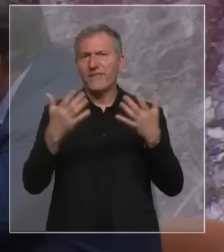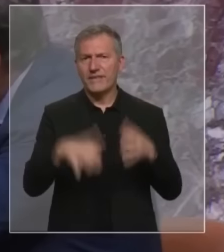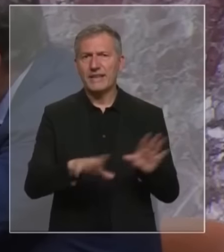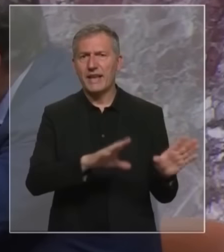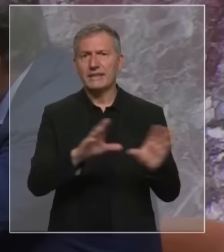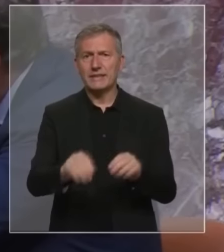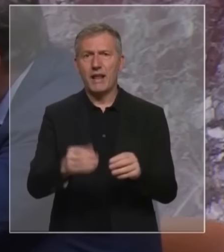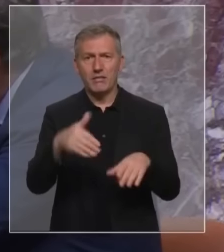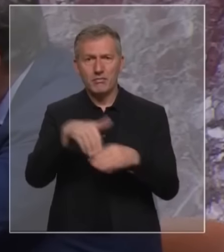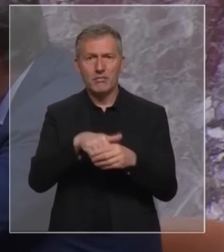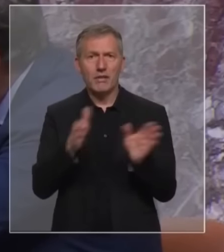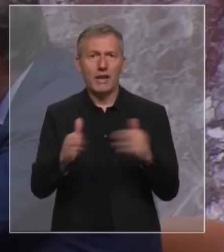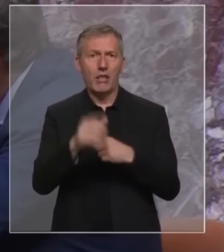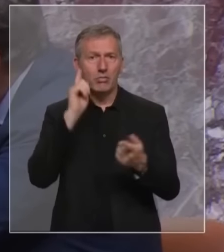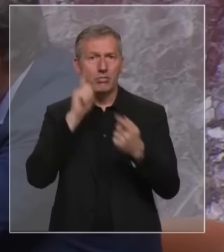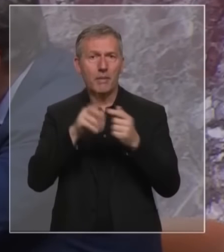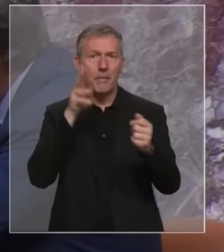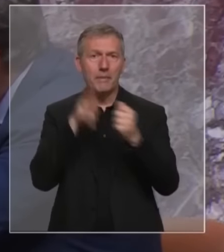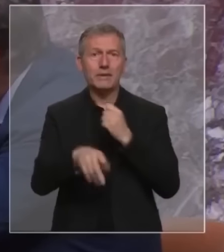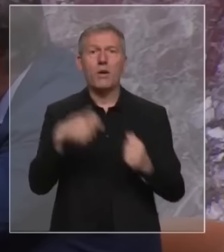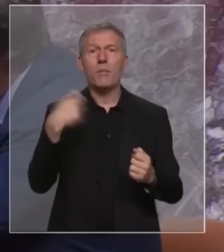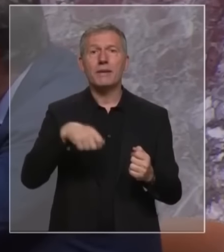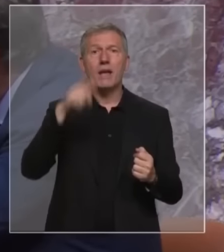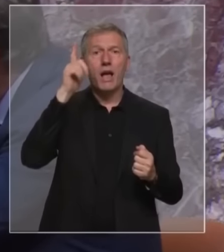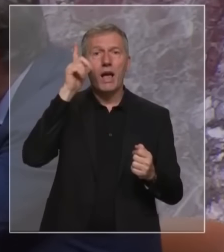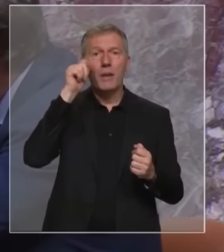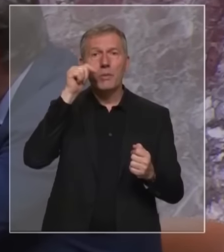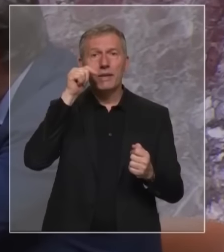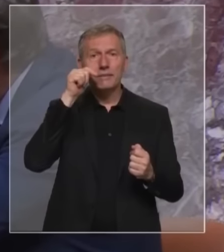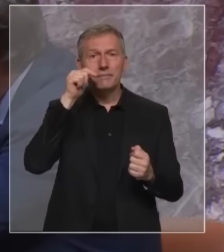installé dans le cadre d'une mission que le Président de la